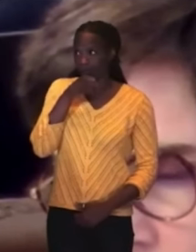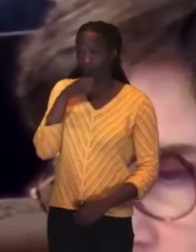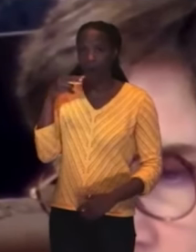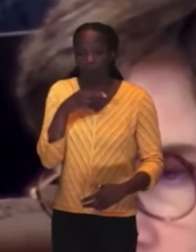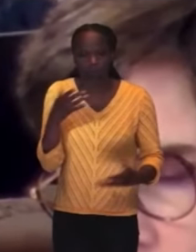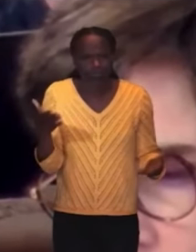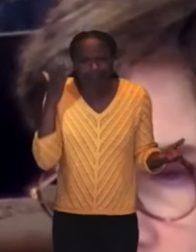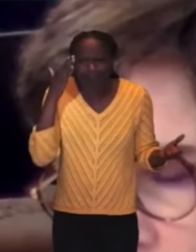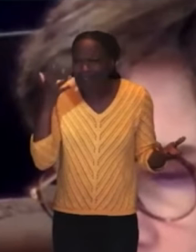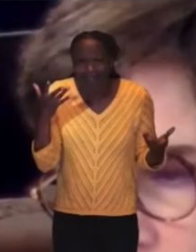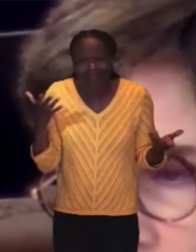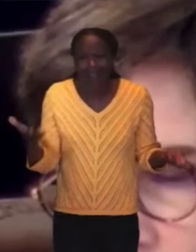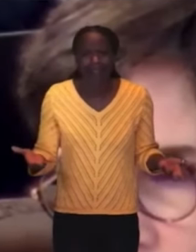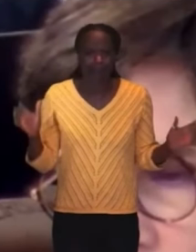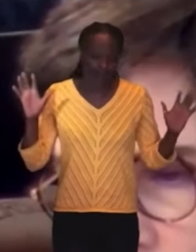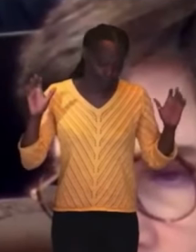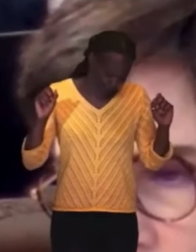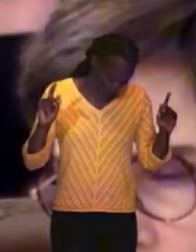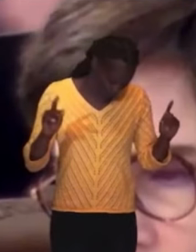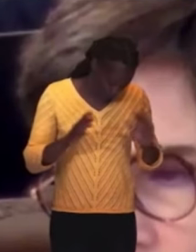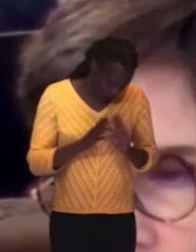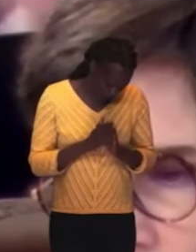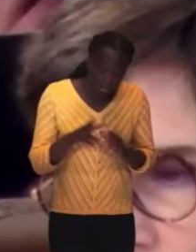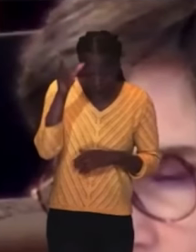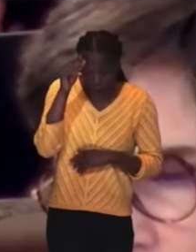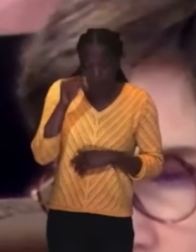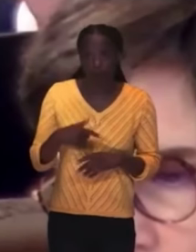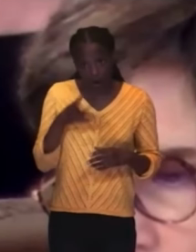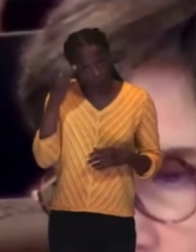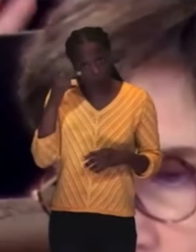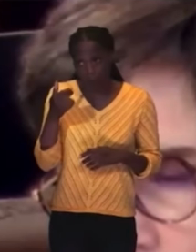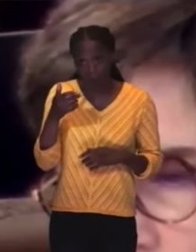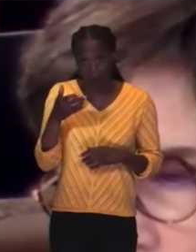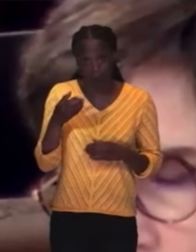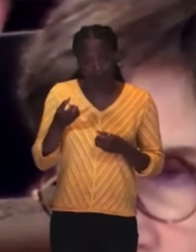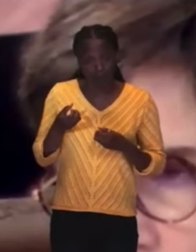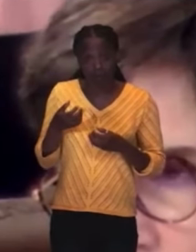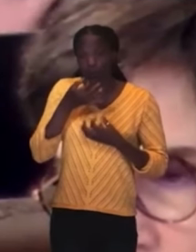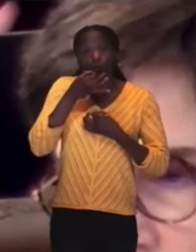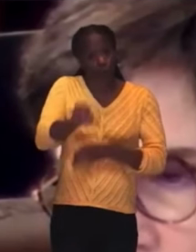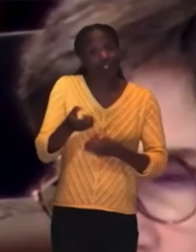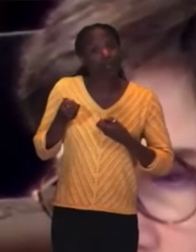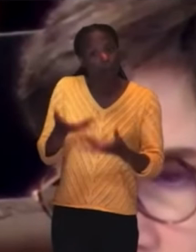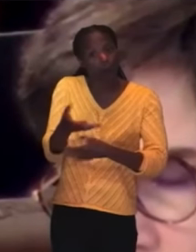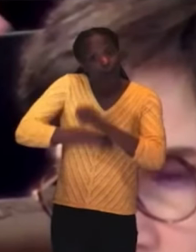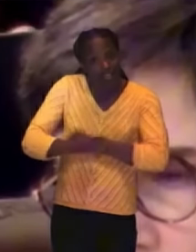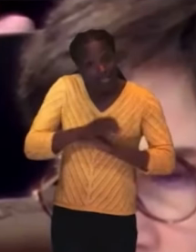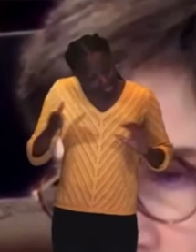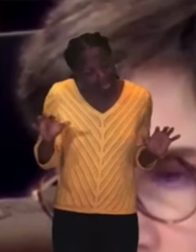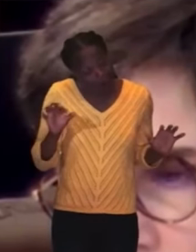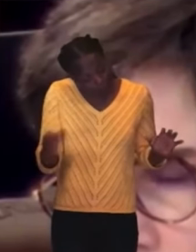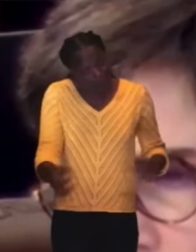vous n'êtes pas dont acte, hein, mais je comprends que vous soyez gêné, hein, mais Bon, d'accord.